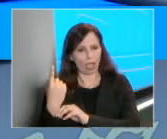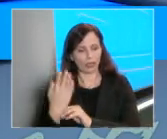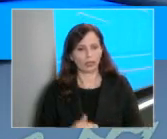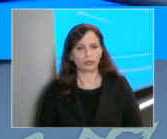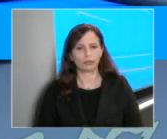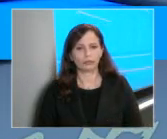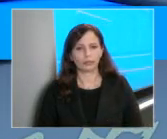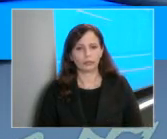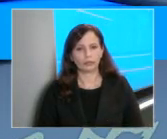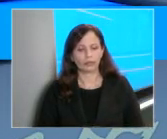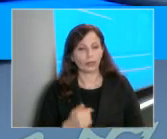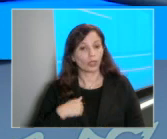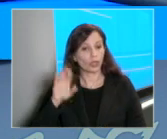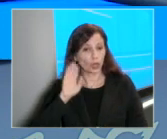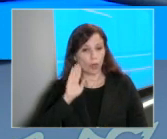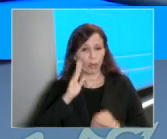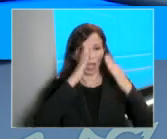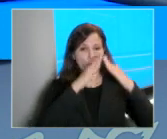שיש מצב שהמחנה הדמוקרטי